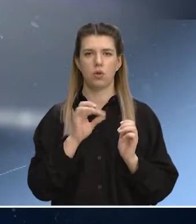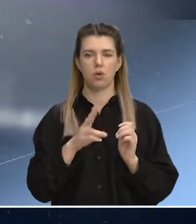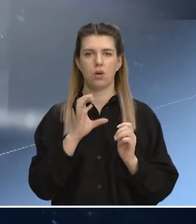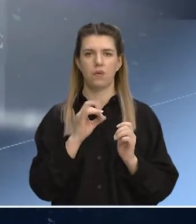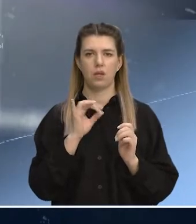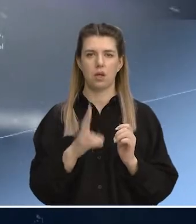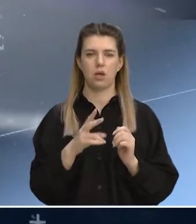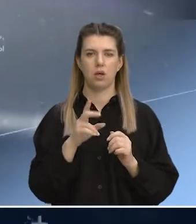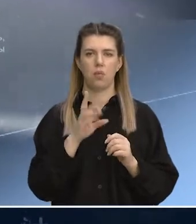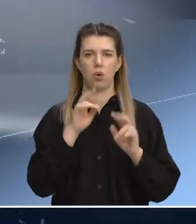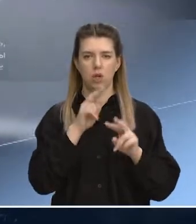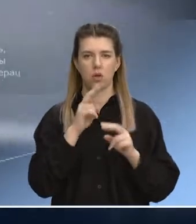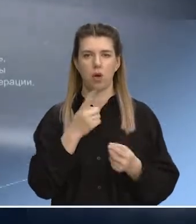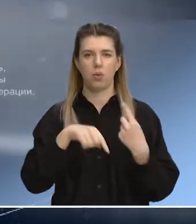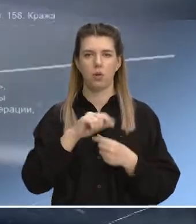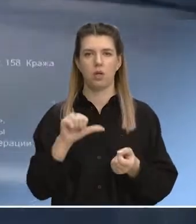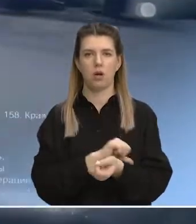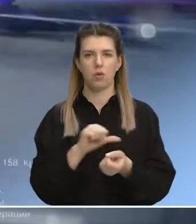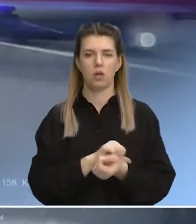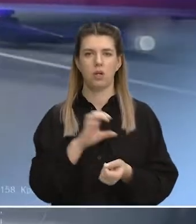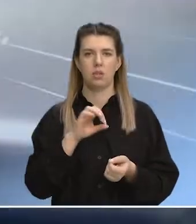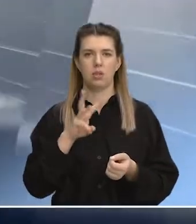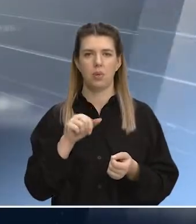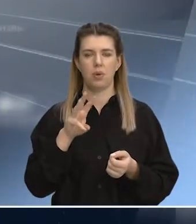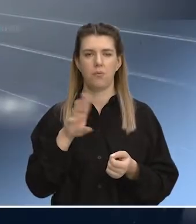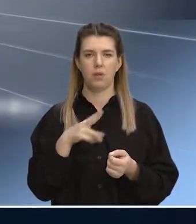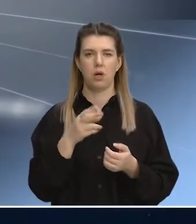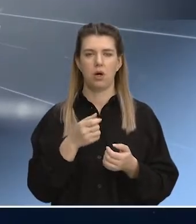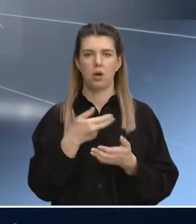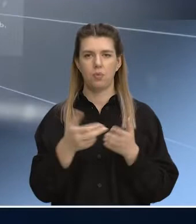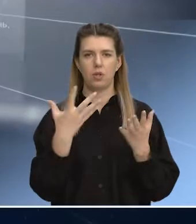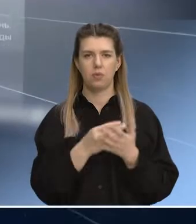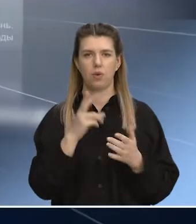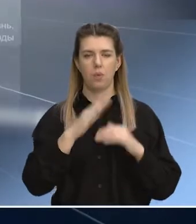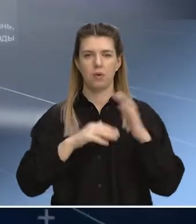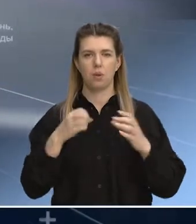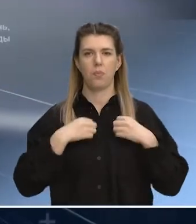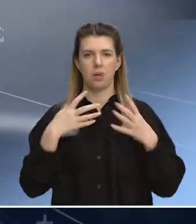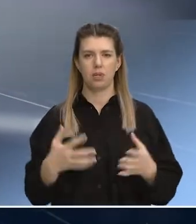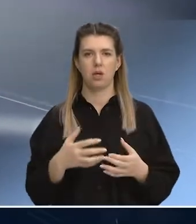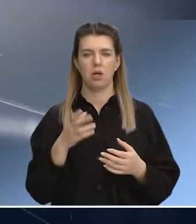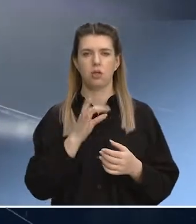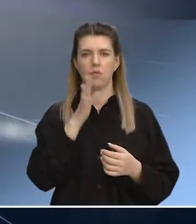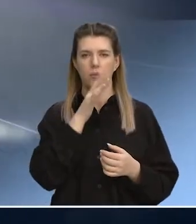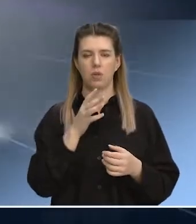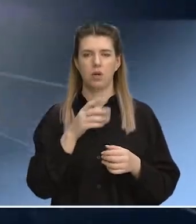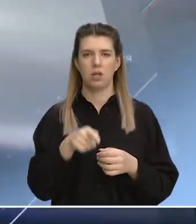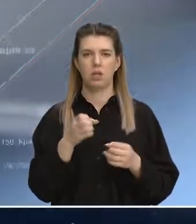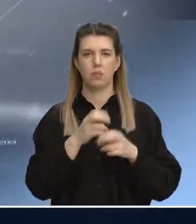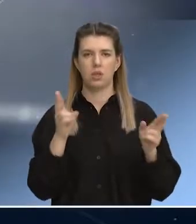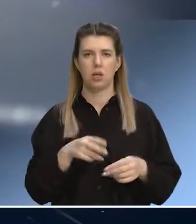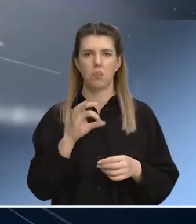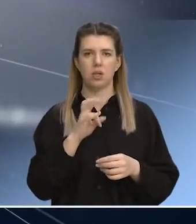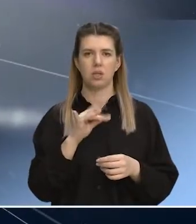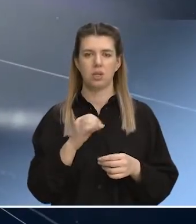сотрудники и ветераны подразделений по контролю за оборотом наркотиков системы МВД отметили свой профессиональный праздник. Со времени создания